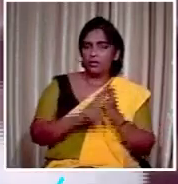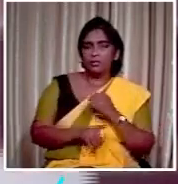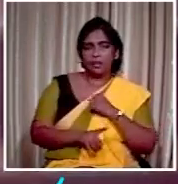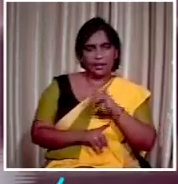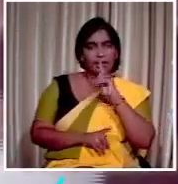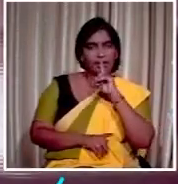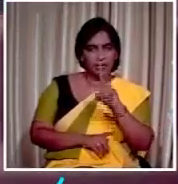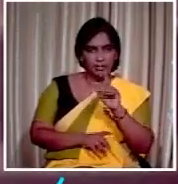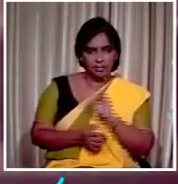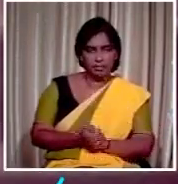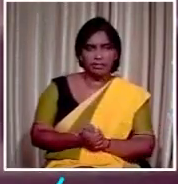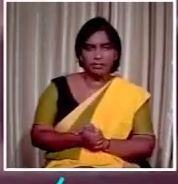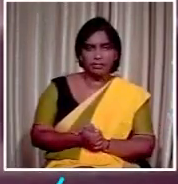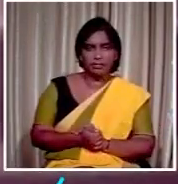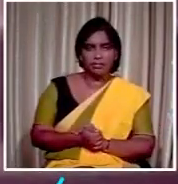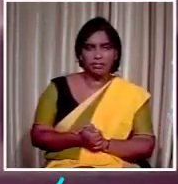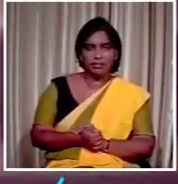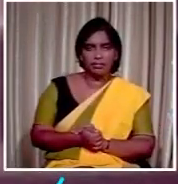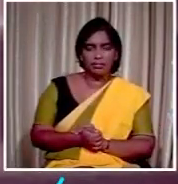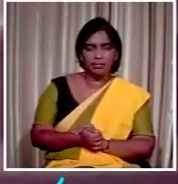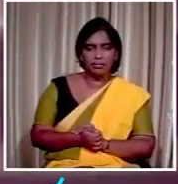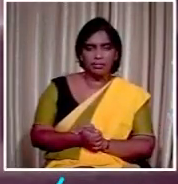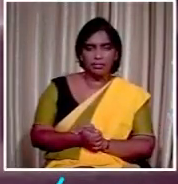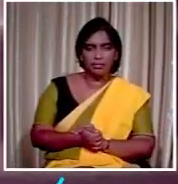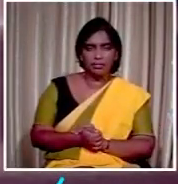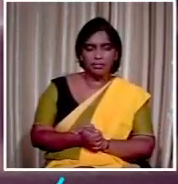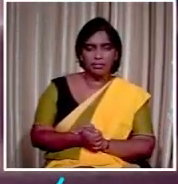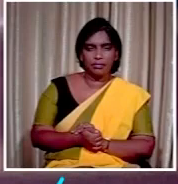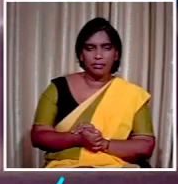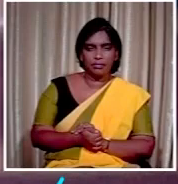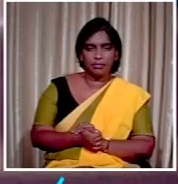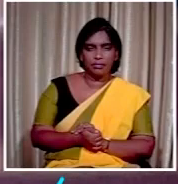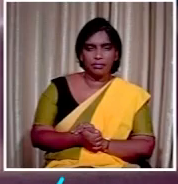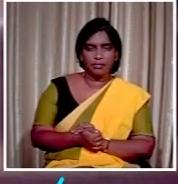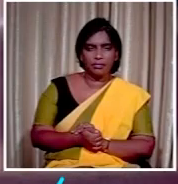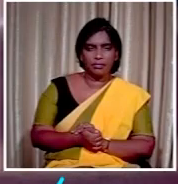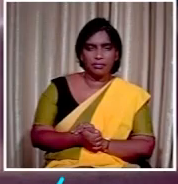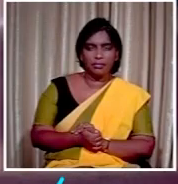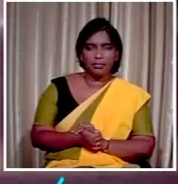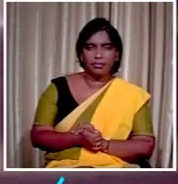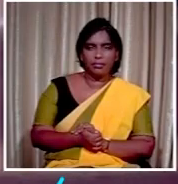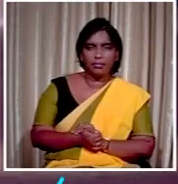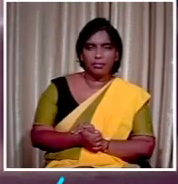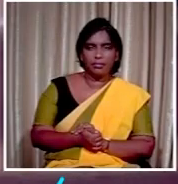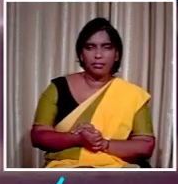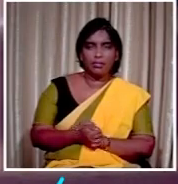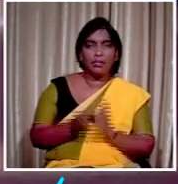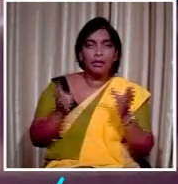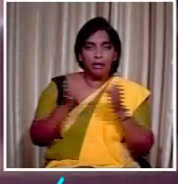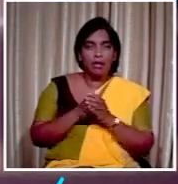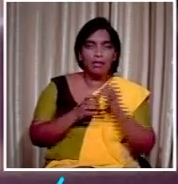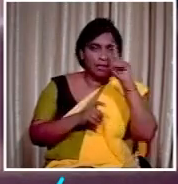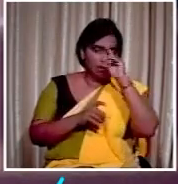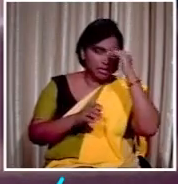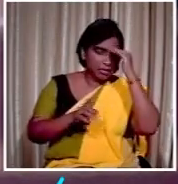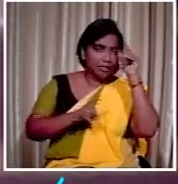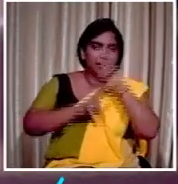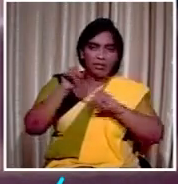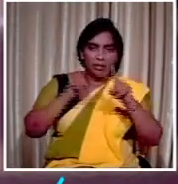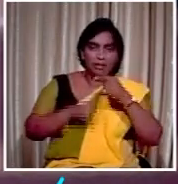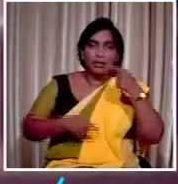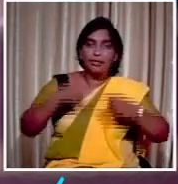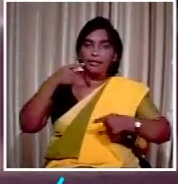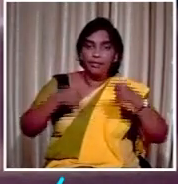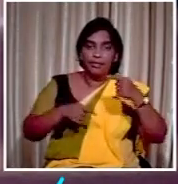डोने सर इन सुलूला कंडायम रस्यू में हिटिया कंडायम रस्यू में विवाद